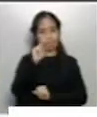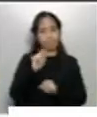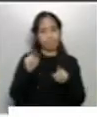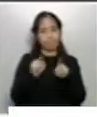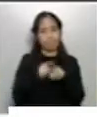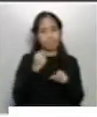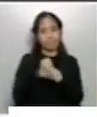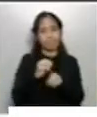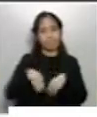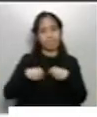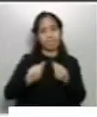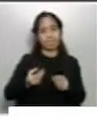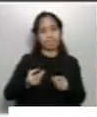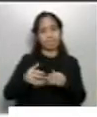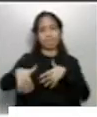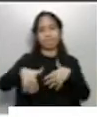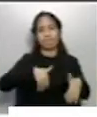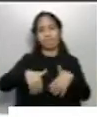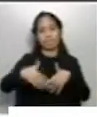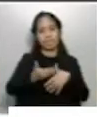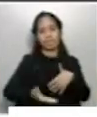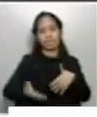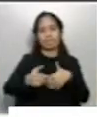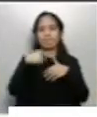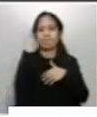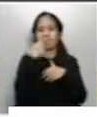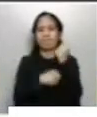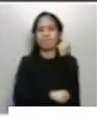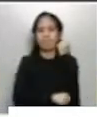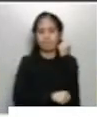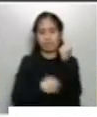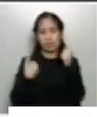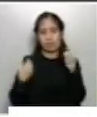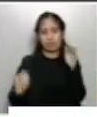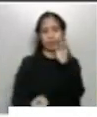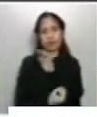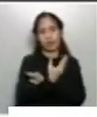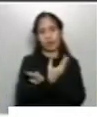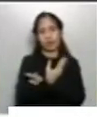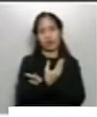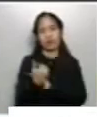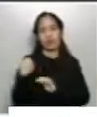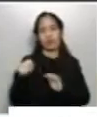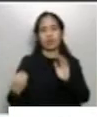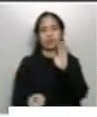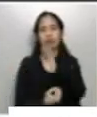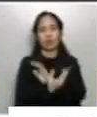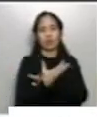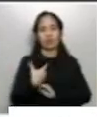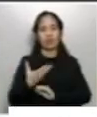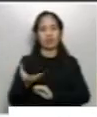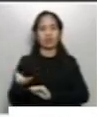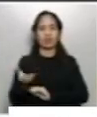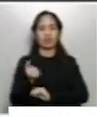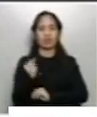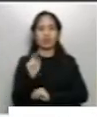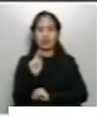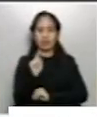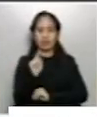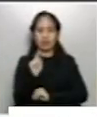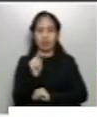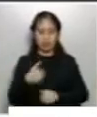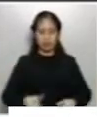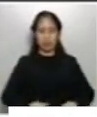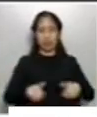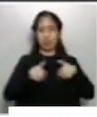ำให้พี่น้องประชาชนยากไร้ได้มีโอกาสที่จะมีชีวิต